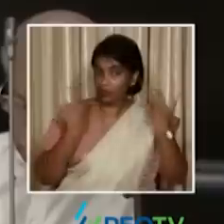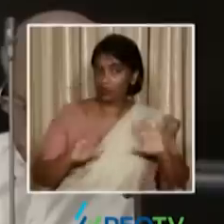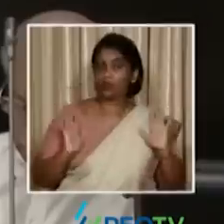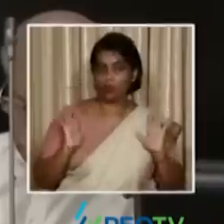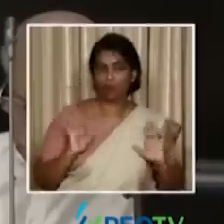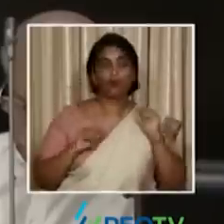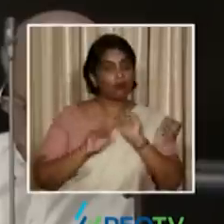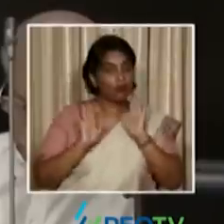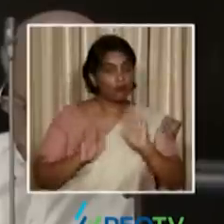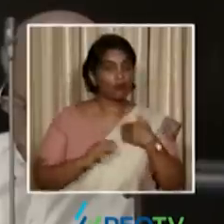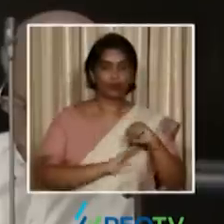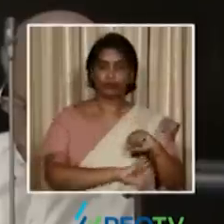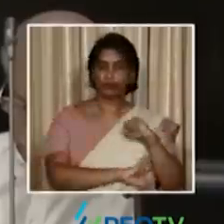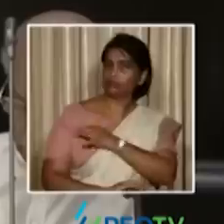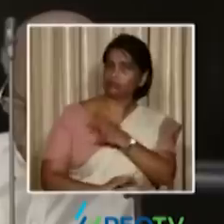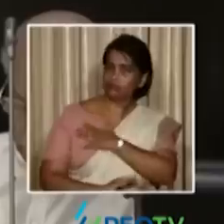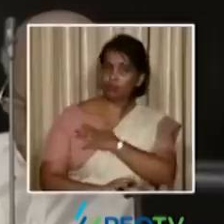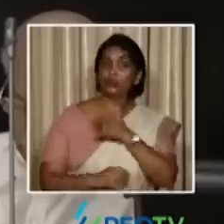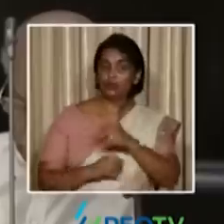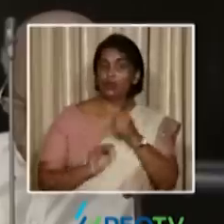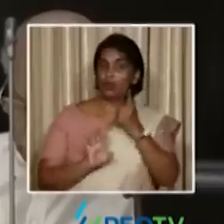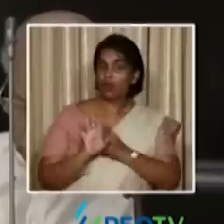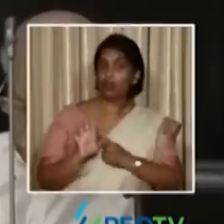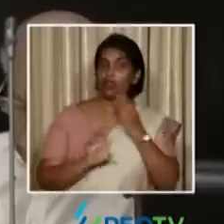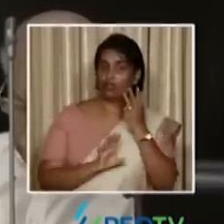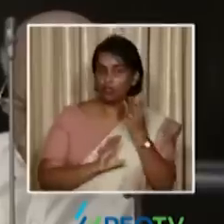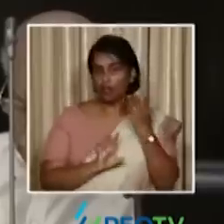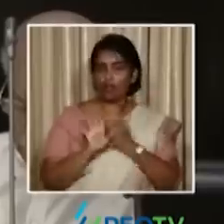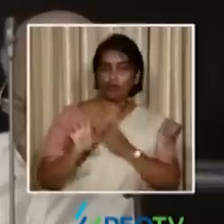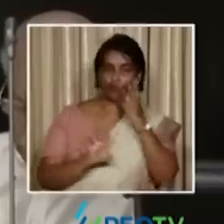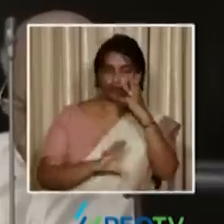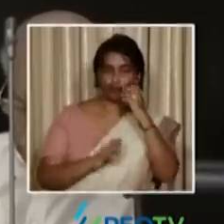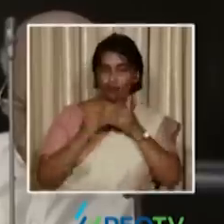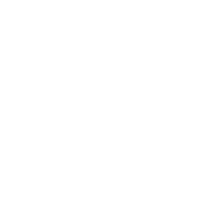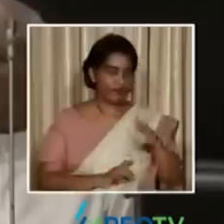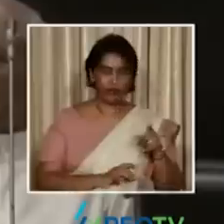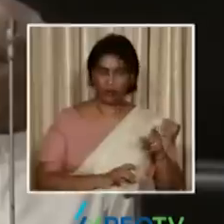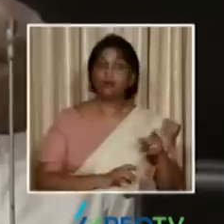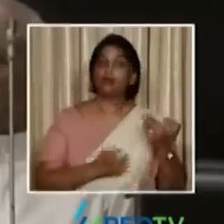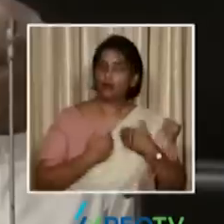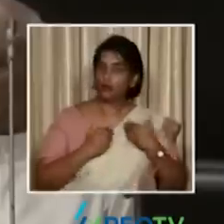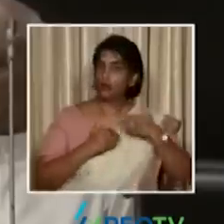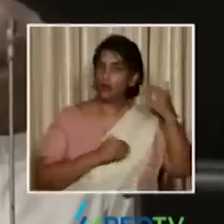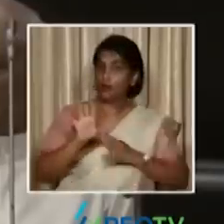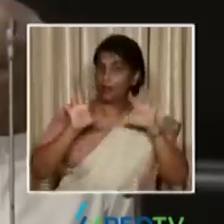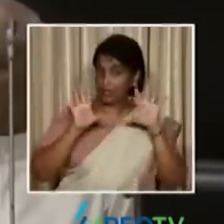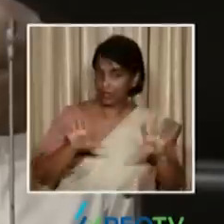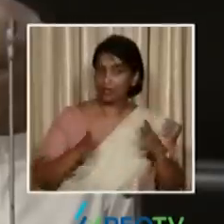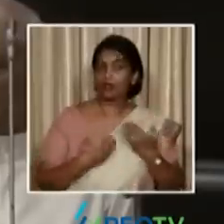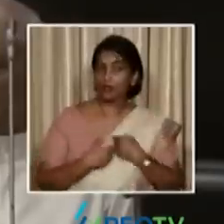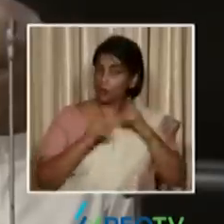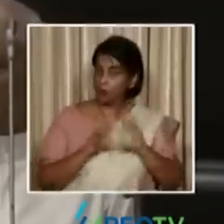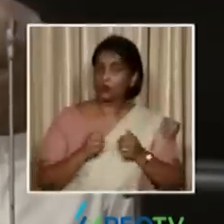යුතුයි. නමුත් අපේ ශක්තිය අධිෂ්ඨානය මත එය වසර 3ක් හෝ 3හමාරක් තුළ අවසන් කරගත හැකි. අප ඉදිරි අවුරුදු 10 තුළ අප